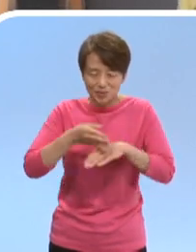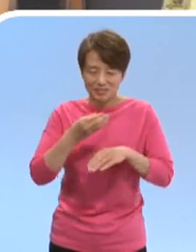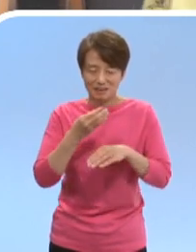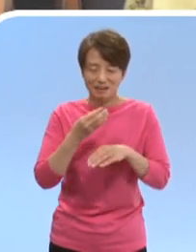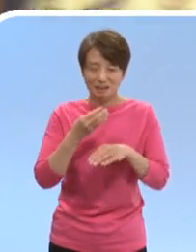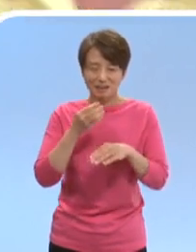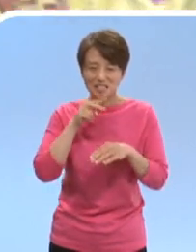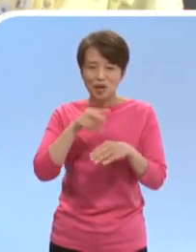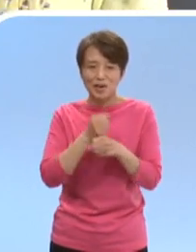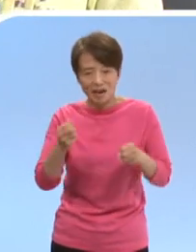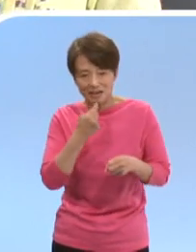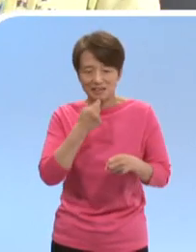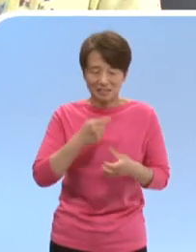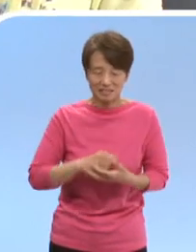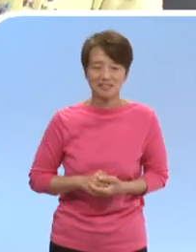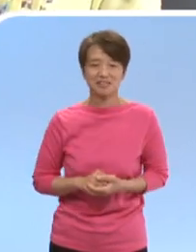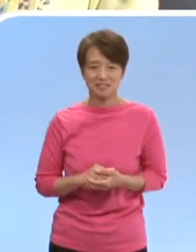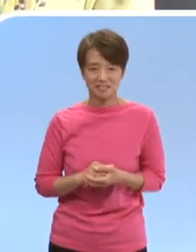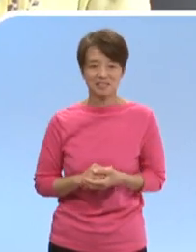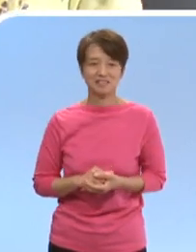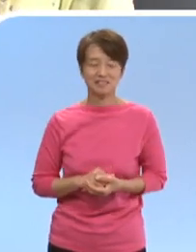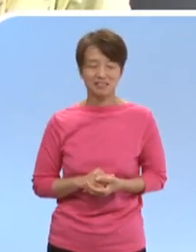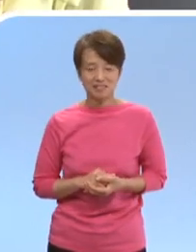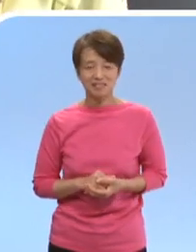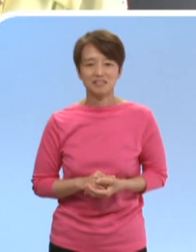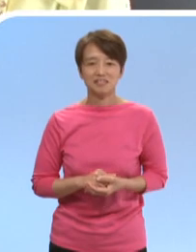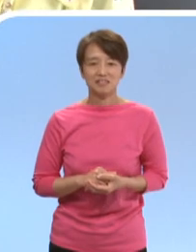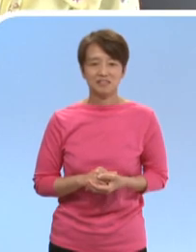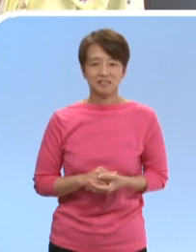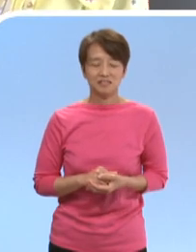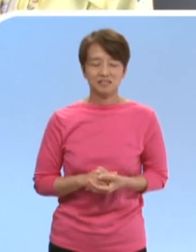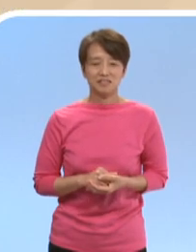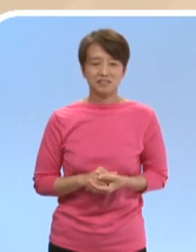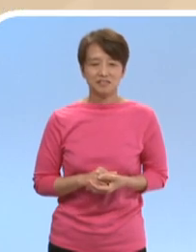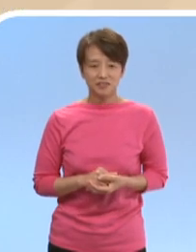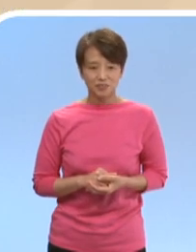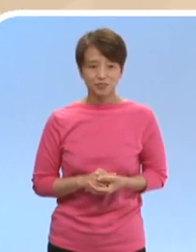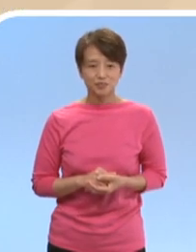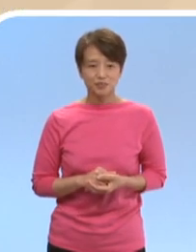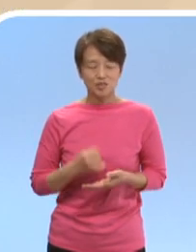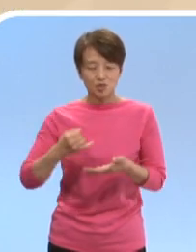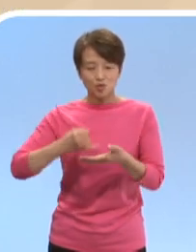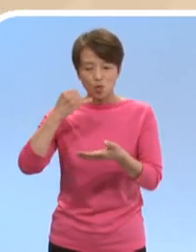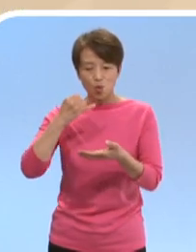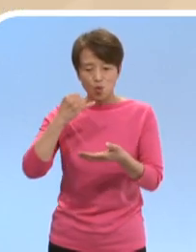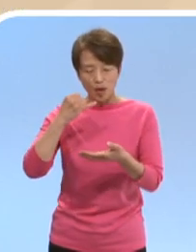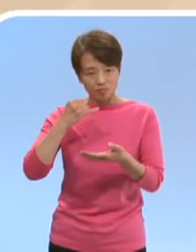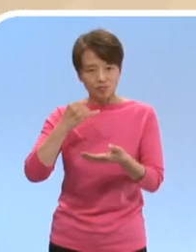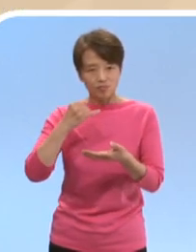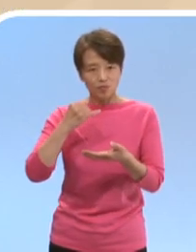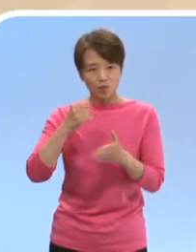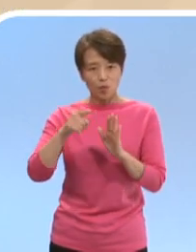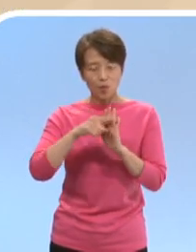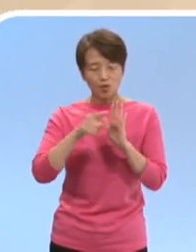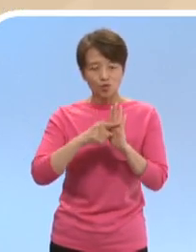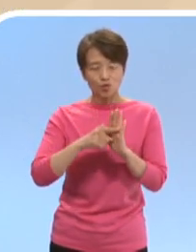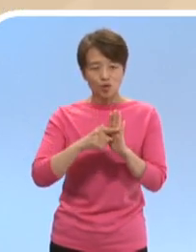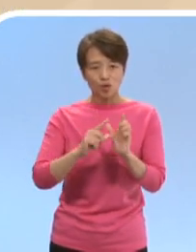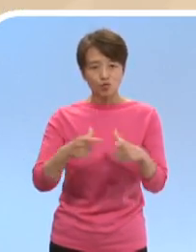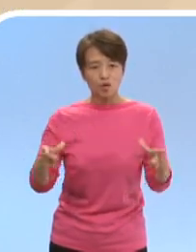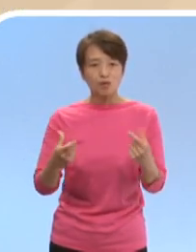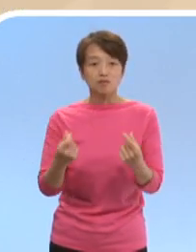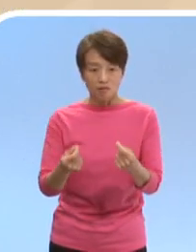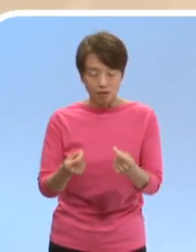たわ。 気づいてたよ。すごいいくなと思って。 ちょっとおそうめんの可能性がまた広がります